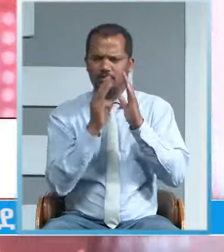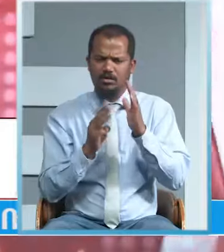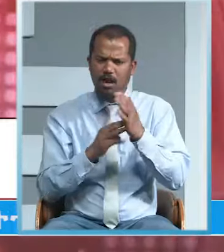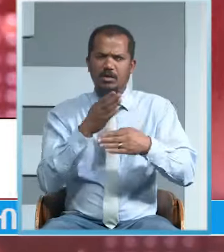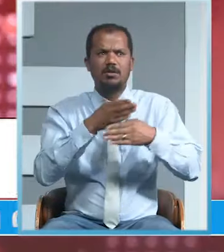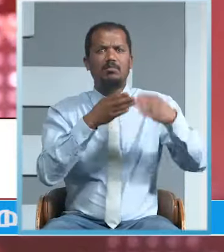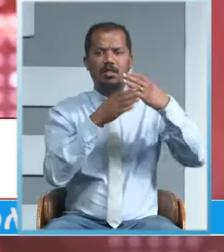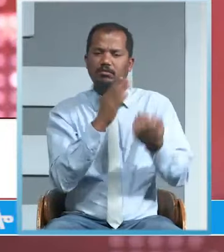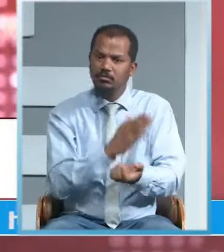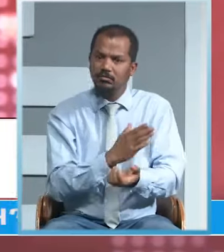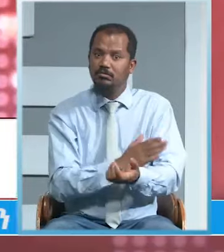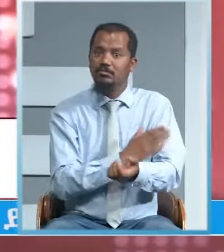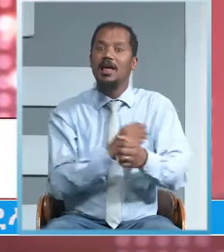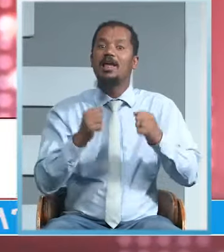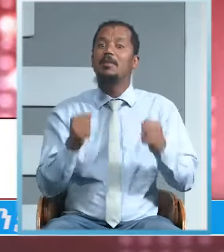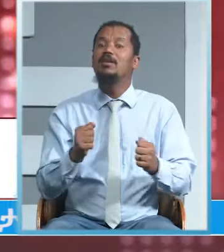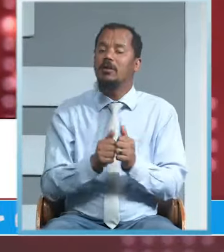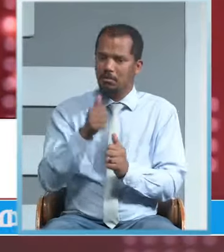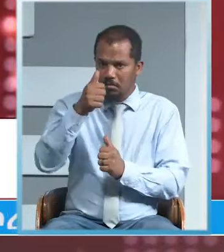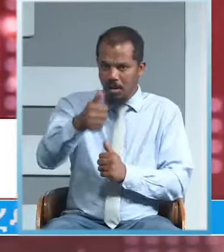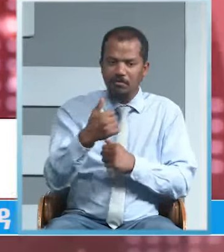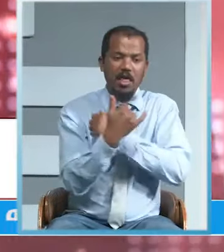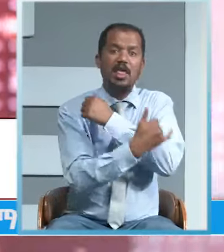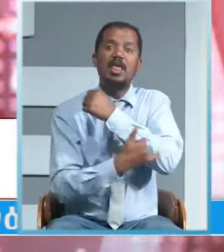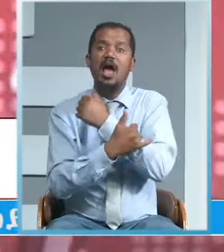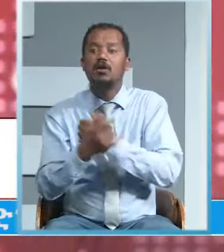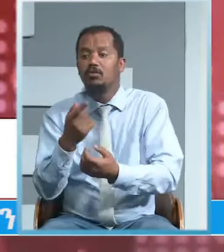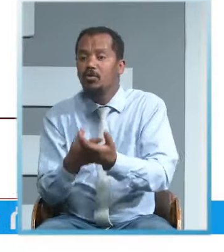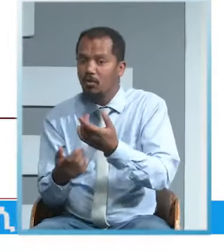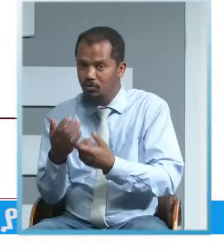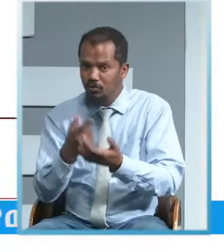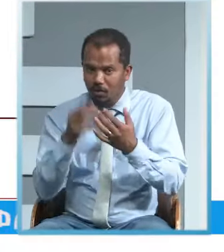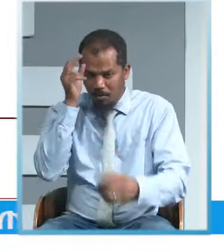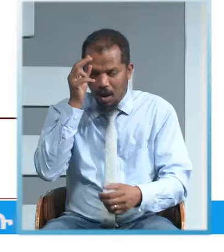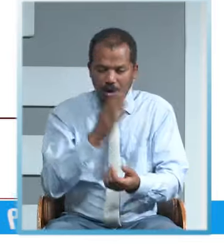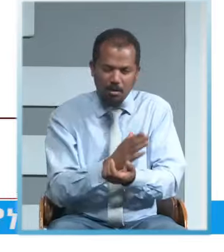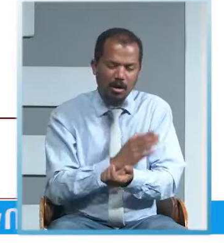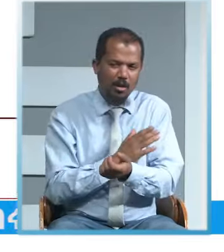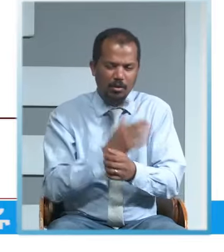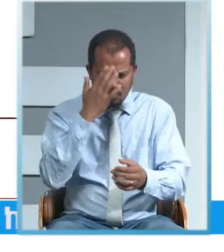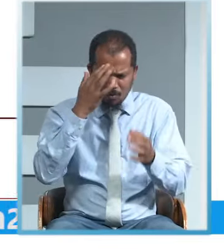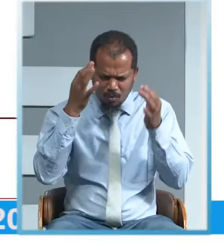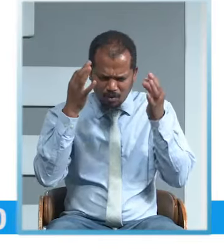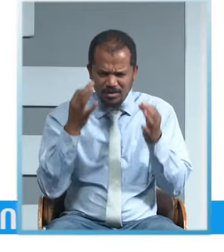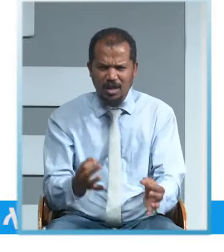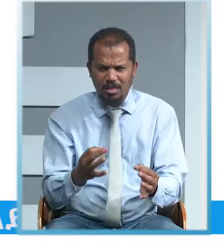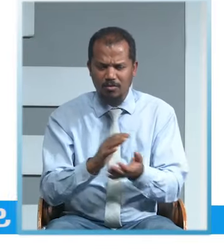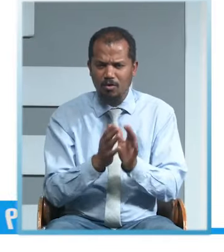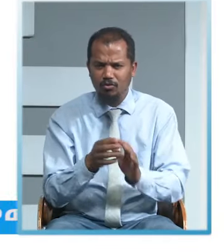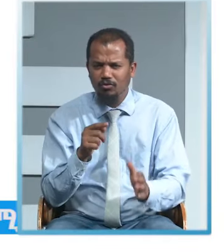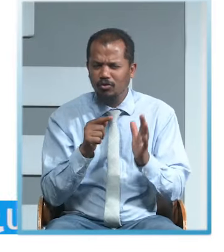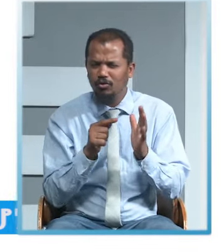እንዲጎለብት ከማስቻል ባለፈ የሀገሪቱ የውይይት ባህል ለማዳበር ወሳኝ መሆኑን